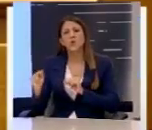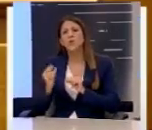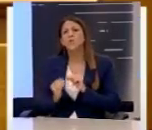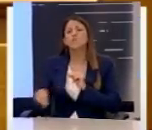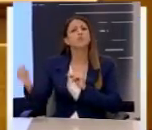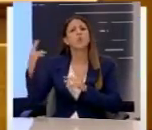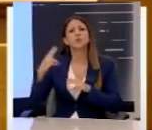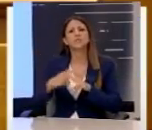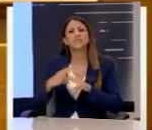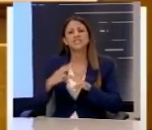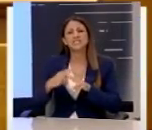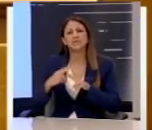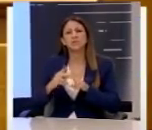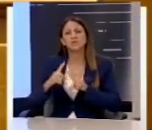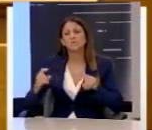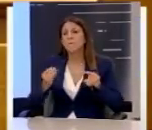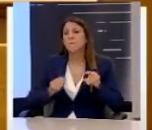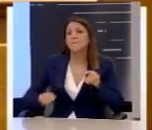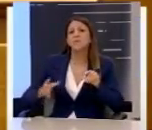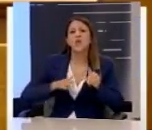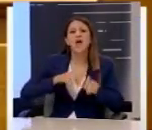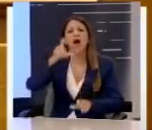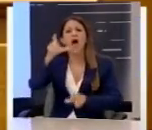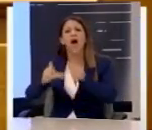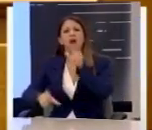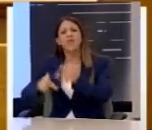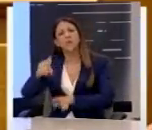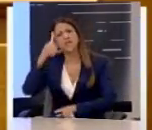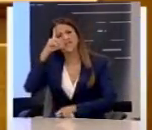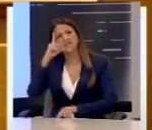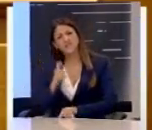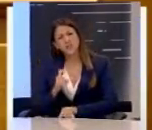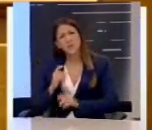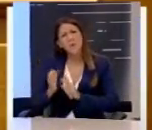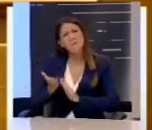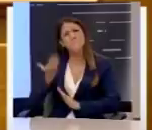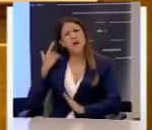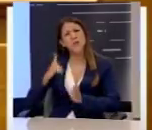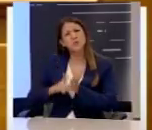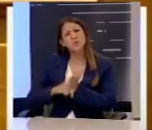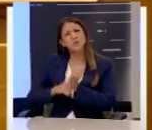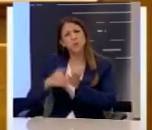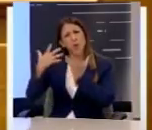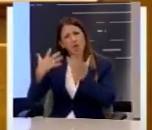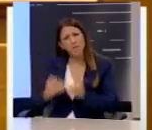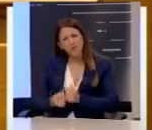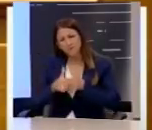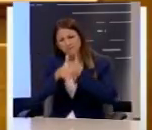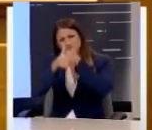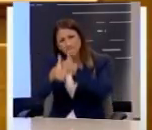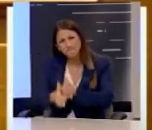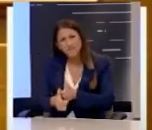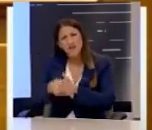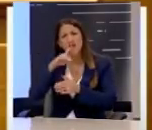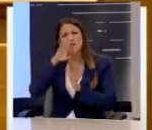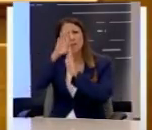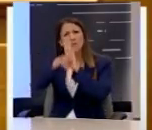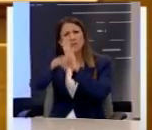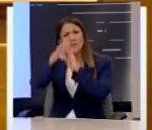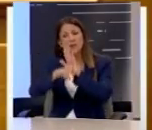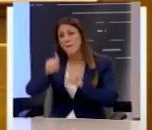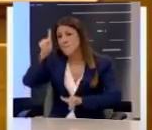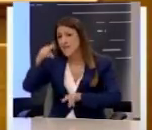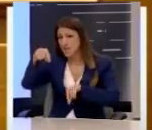σημαντικότερο, άνθρωποι που βίωσαν τις συνέπειες ενός αναχρονιστικού παραλογισμού, και κάποιοι από αυτούς μας